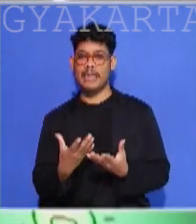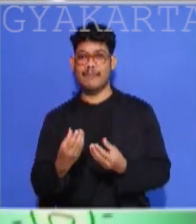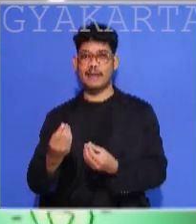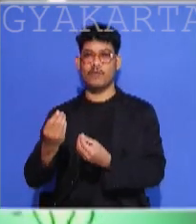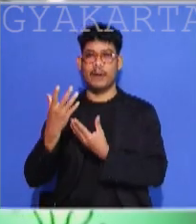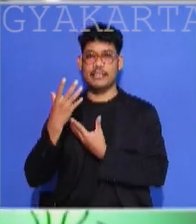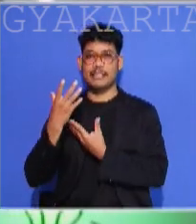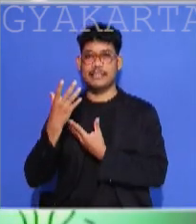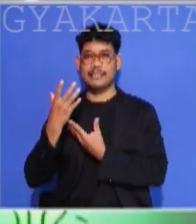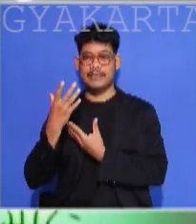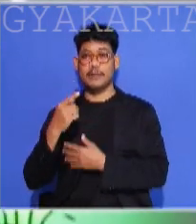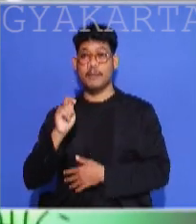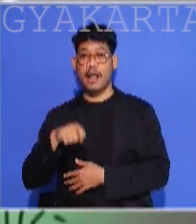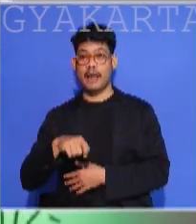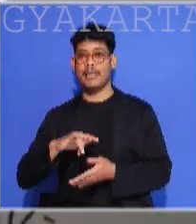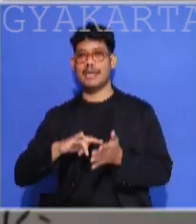per